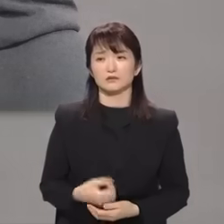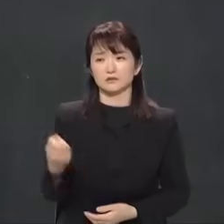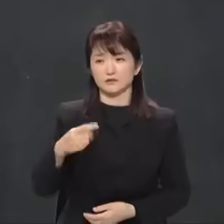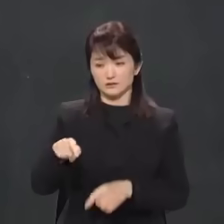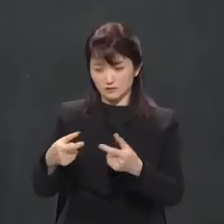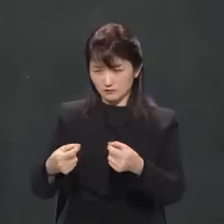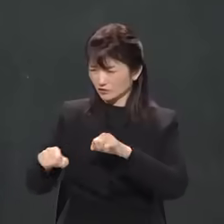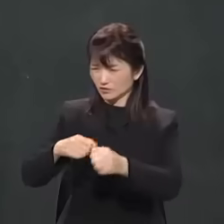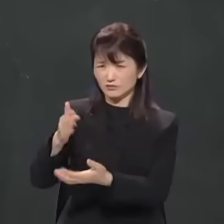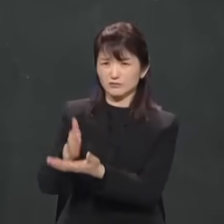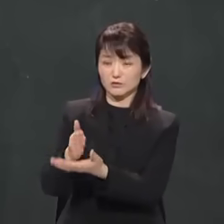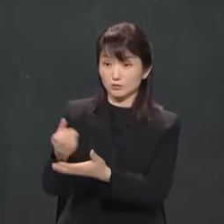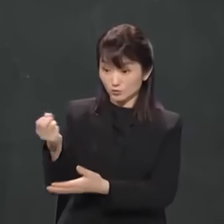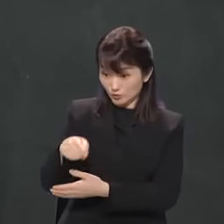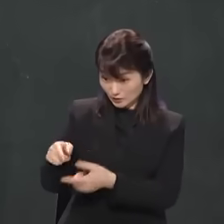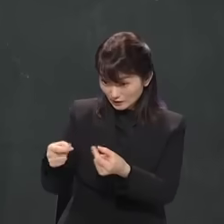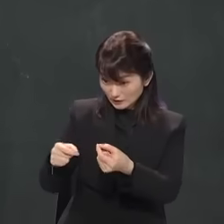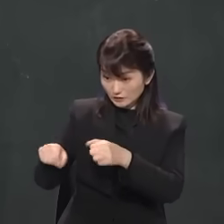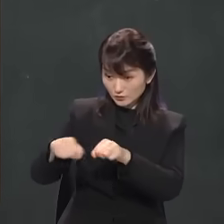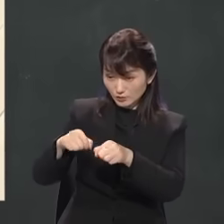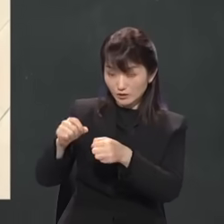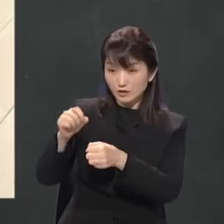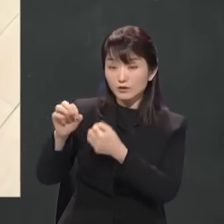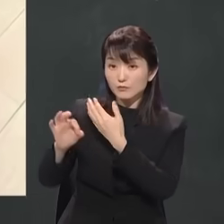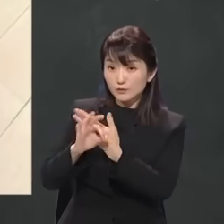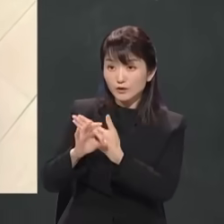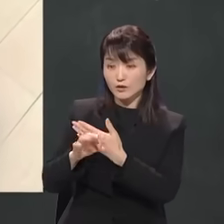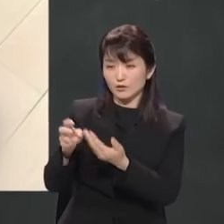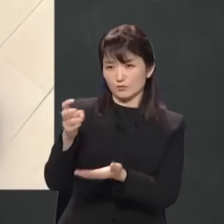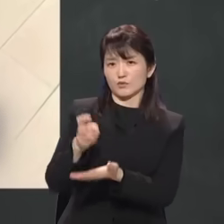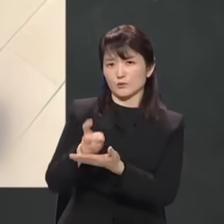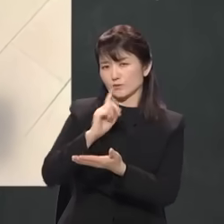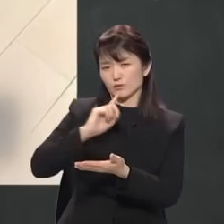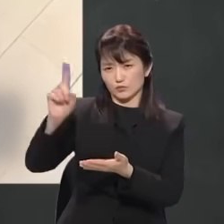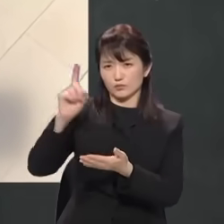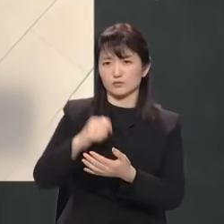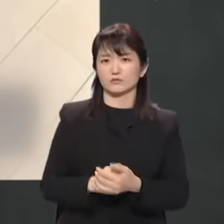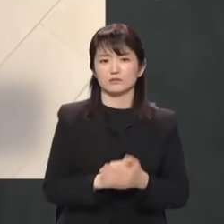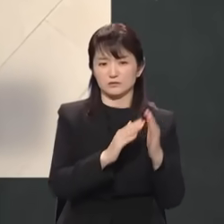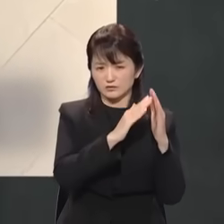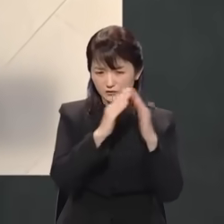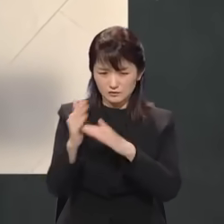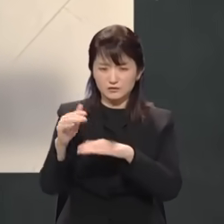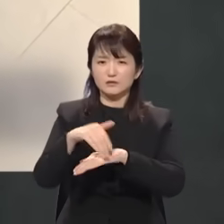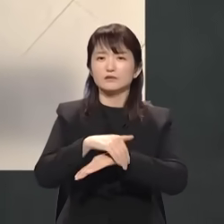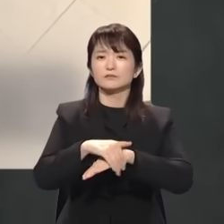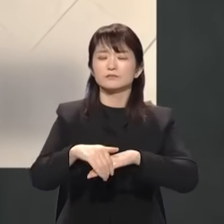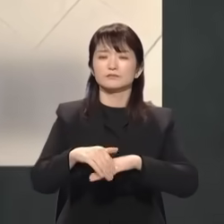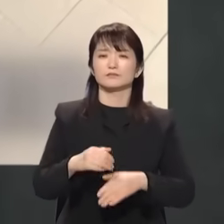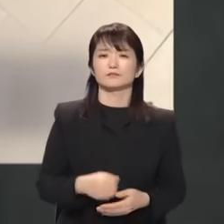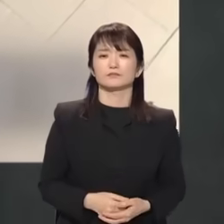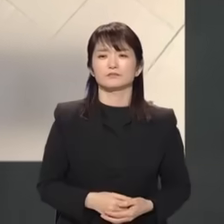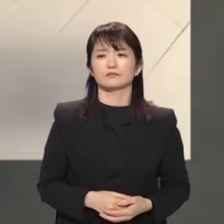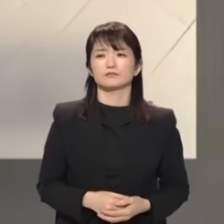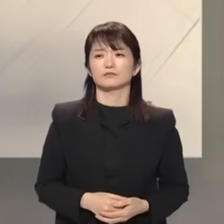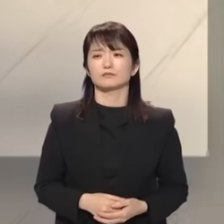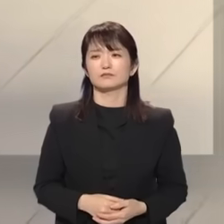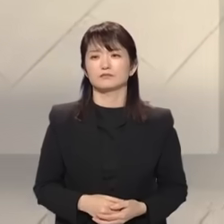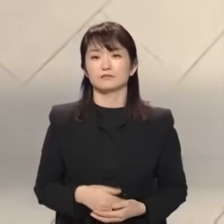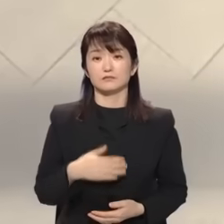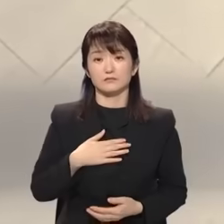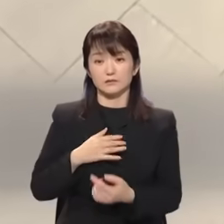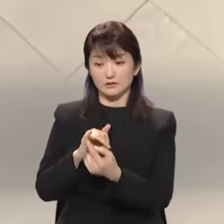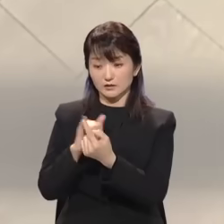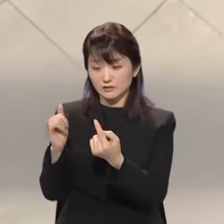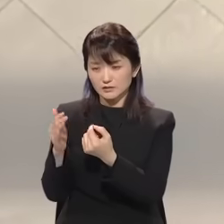안하셨으면 좋겠고 또 이러시면 법적 조치 취하겠다 이렇게 밝혔습니다 그러면서 이사할 계획이라고 했는데요 그러면서도 내가 왜 한 사람 때문에